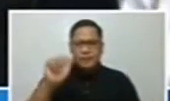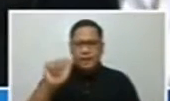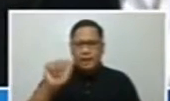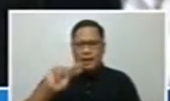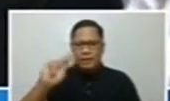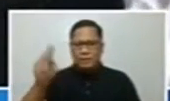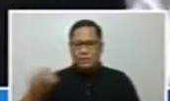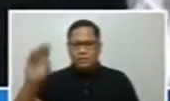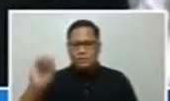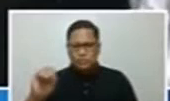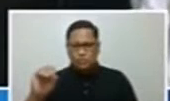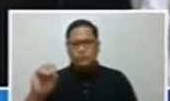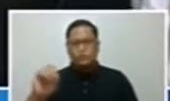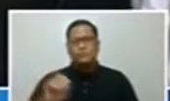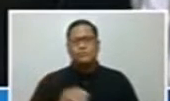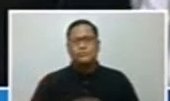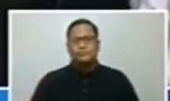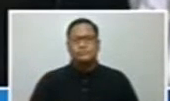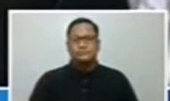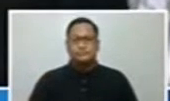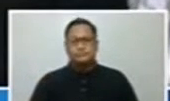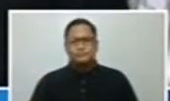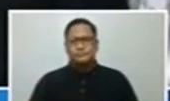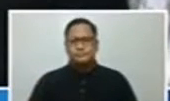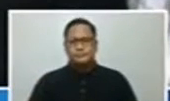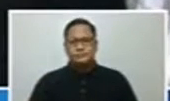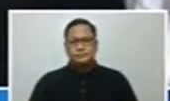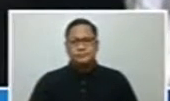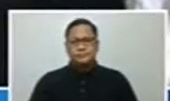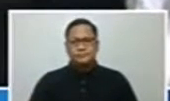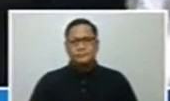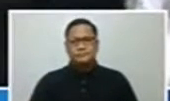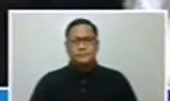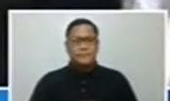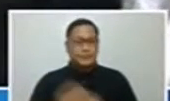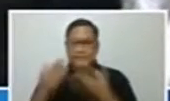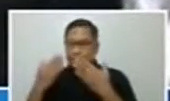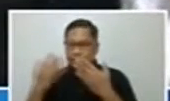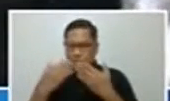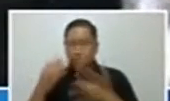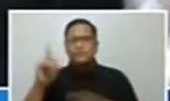sa inyong lalawigan dyan po sa Palawan sa mga susunod na araw?